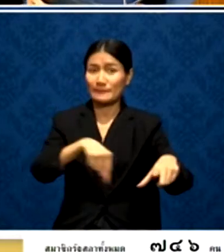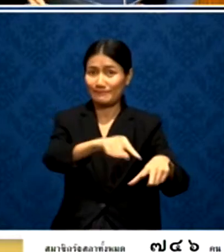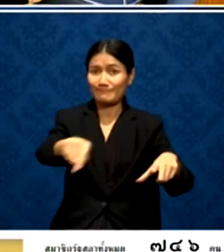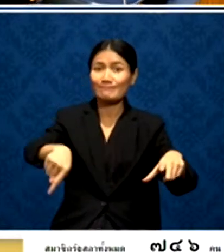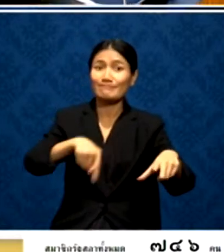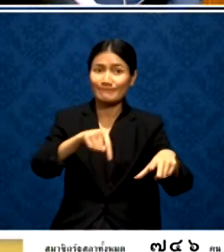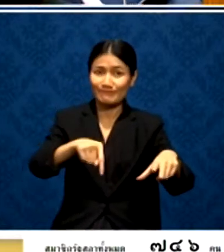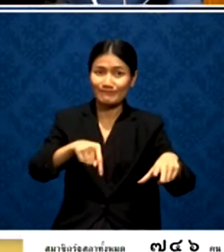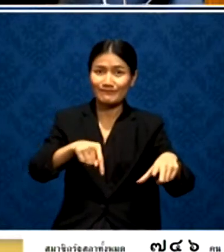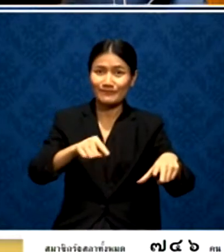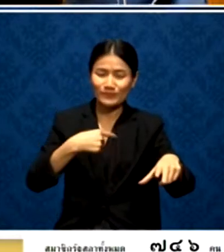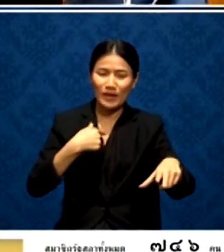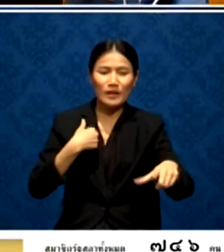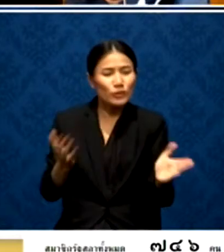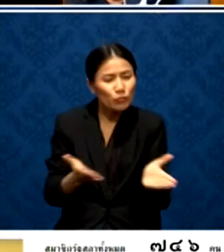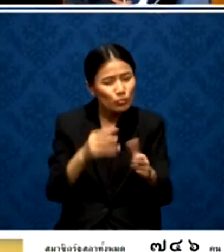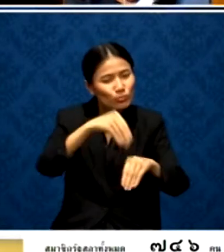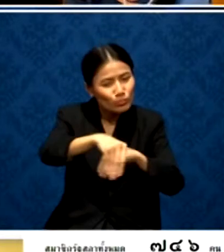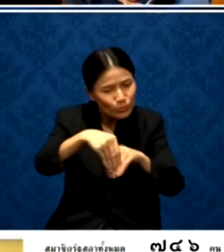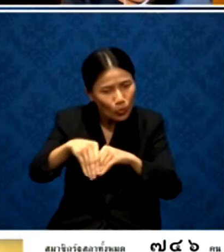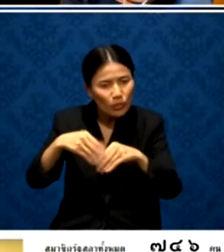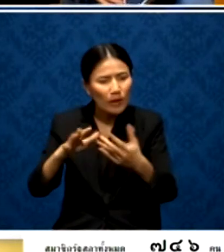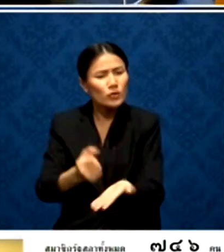สิ่งแวดล้อมไปพร้อมกัน